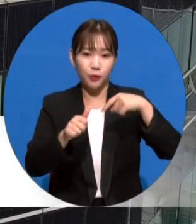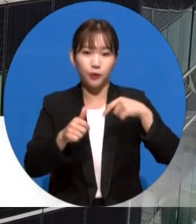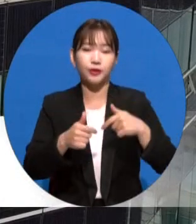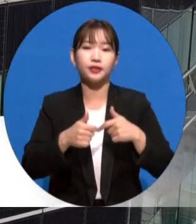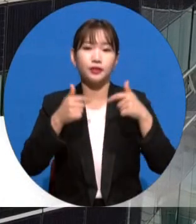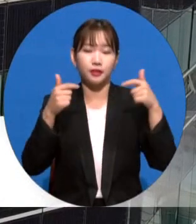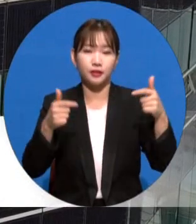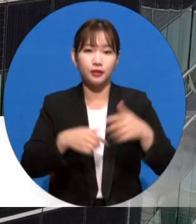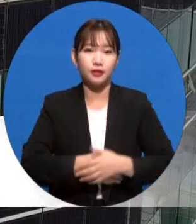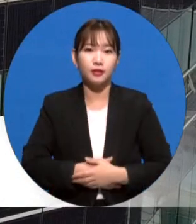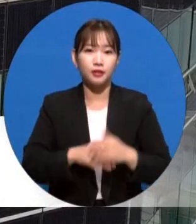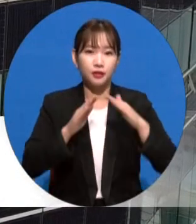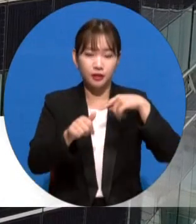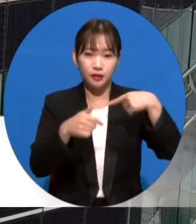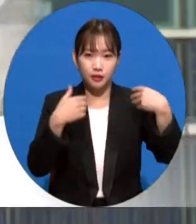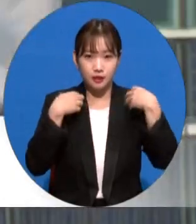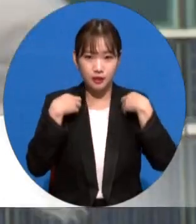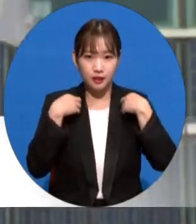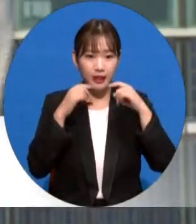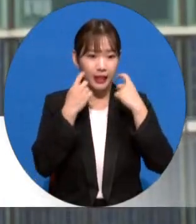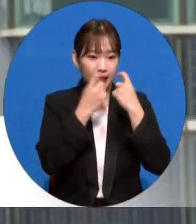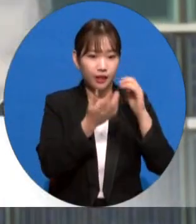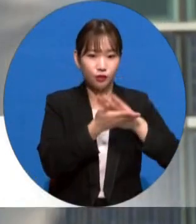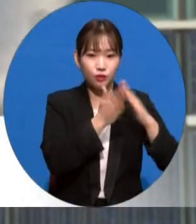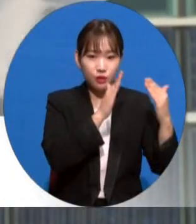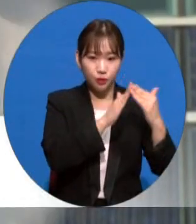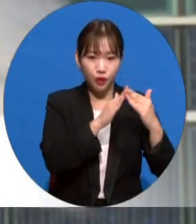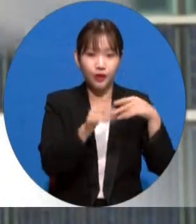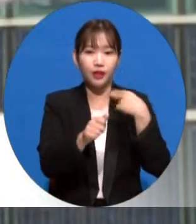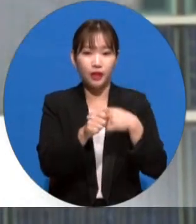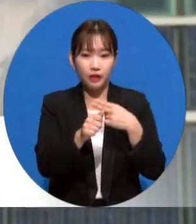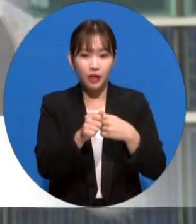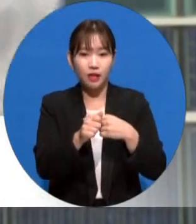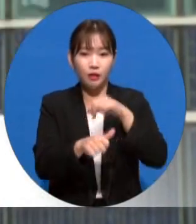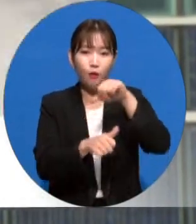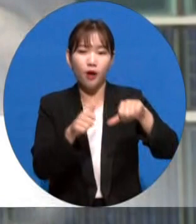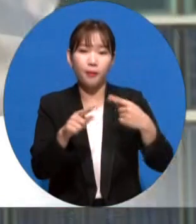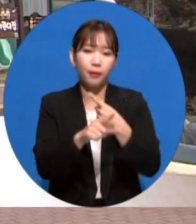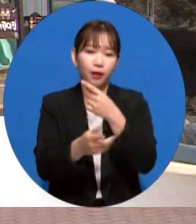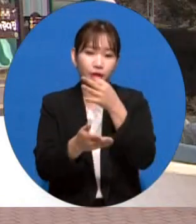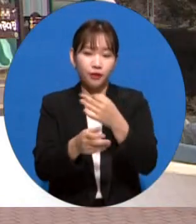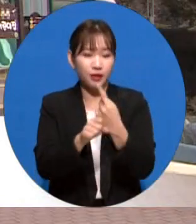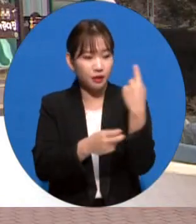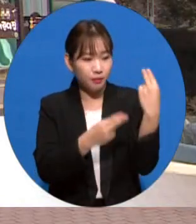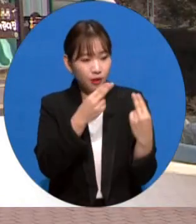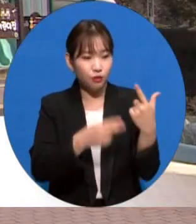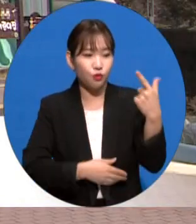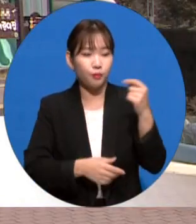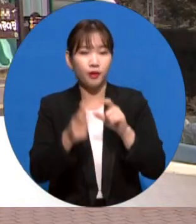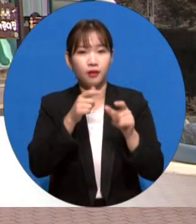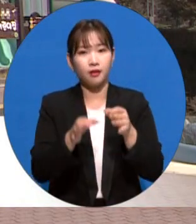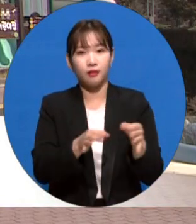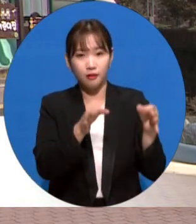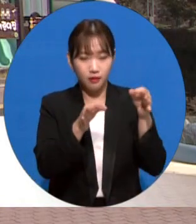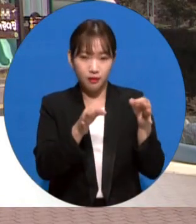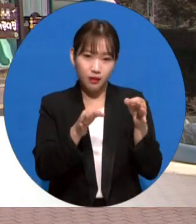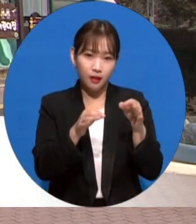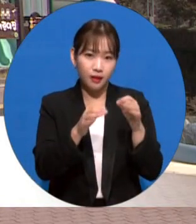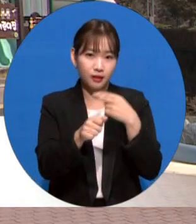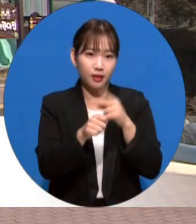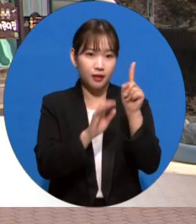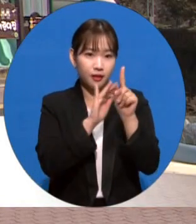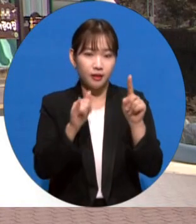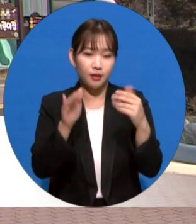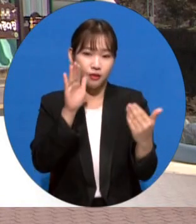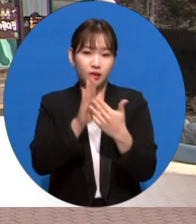강화합니다. 전남교육청은 사립유치원 교원 처우 개선비를 지난해 대비 6만 원 인상해 교원 1인당